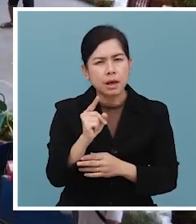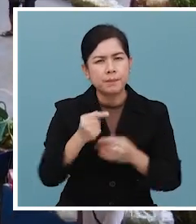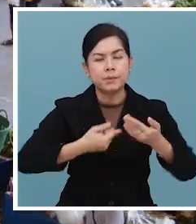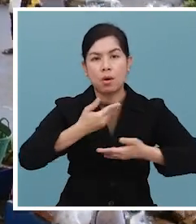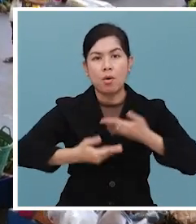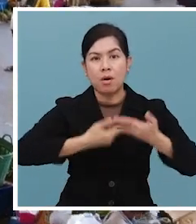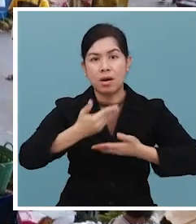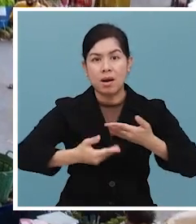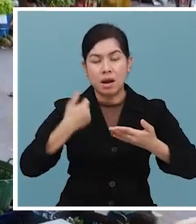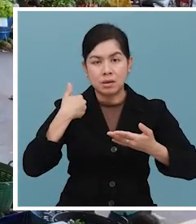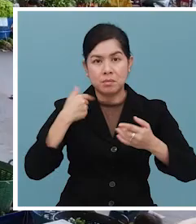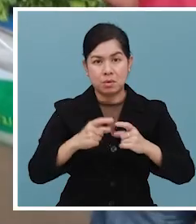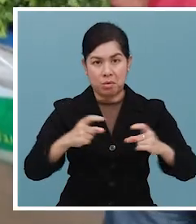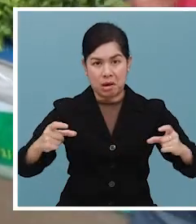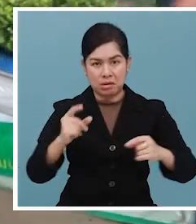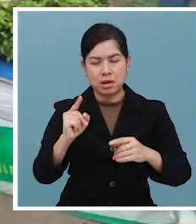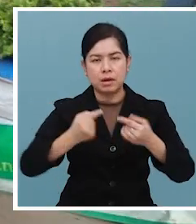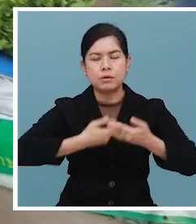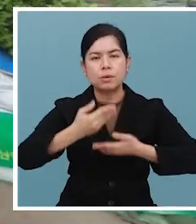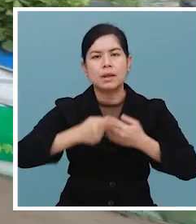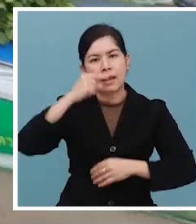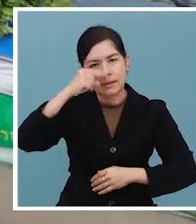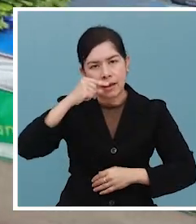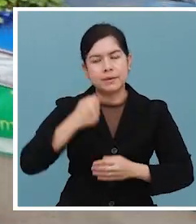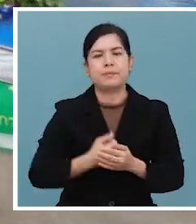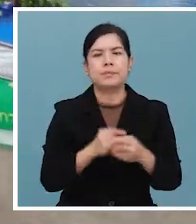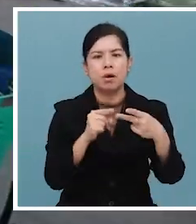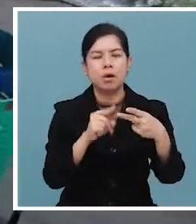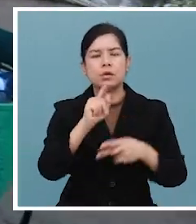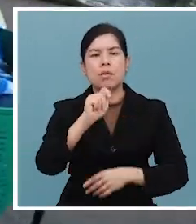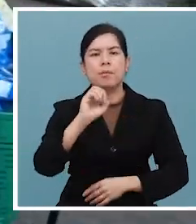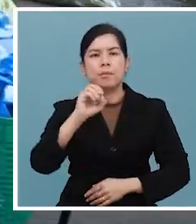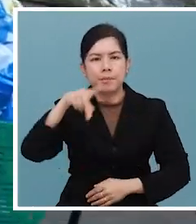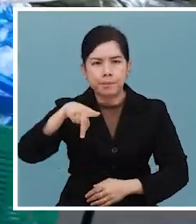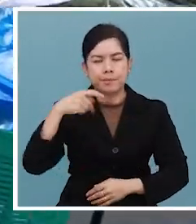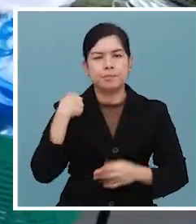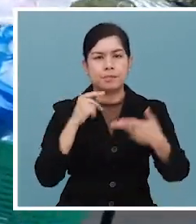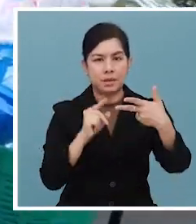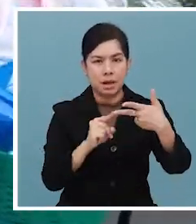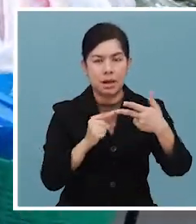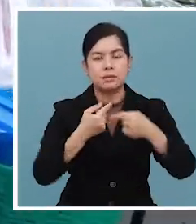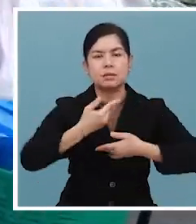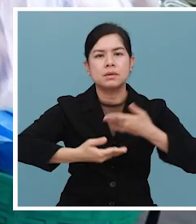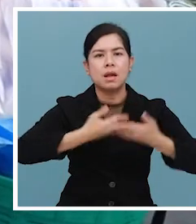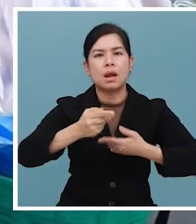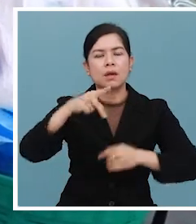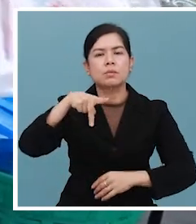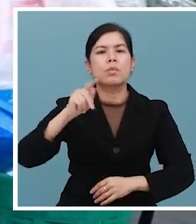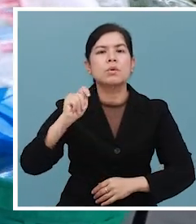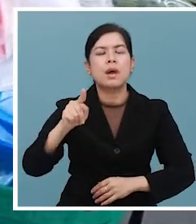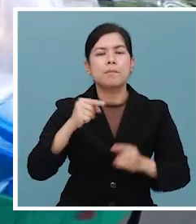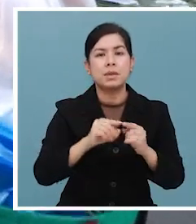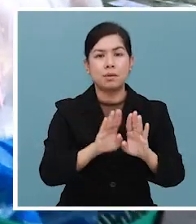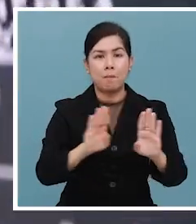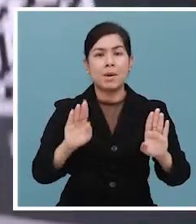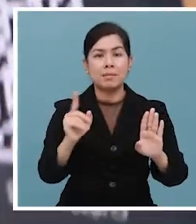ลาดที่ค้าใหญ่ที่สุดก็ตลาดไทยแล้วก็ไปท็อป ไปท็อป แล้วก็มีตลาดคุ้มทรัพย์อันนี้เป็นตลาดที่เราเปิด